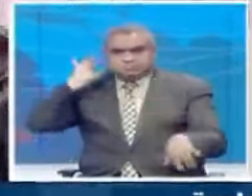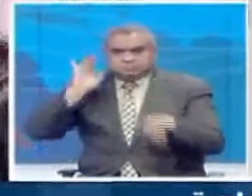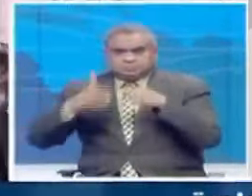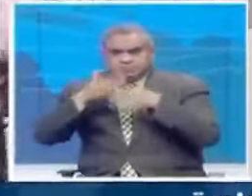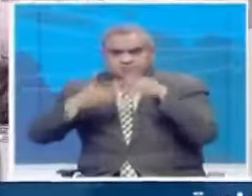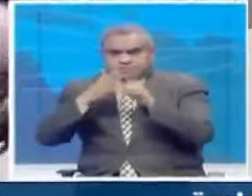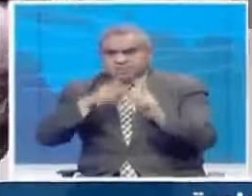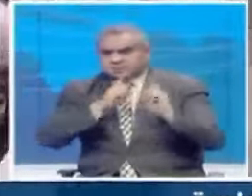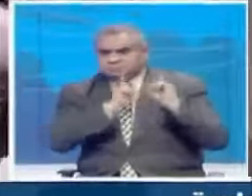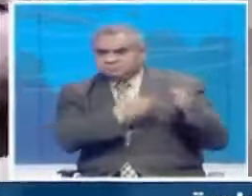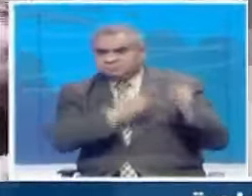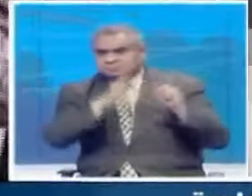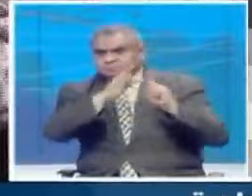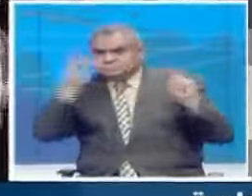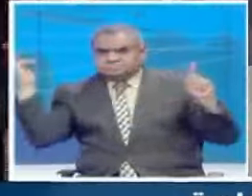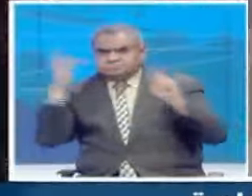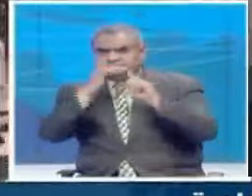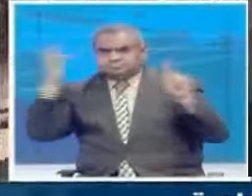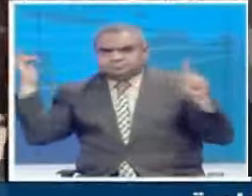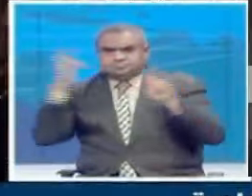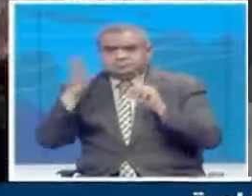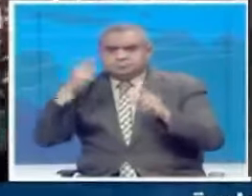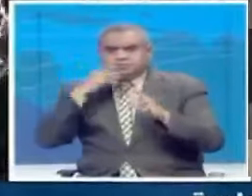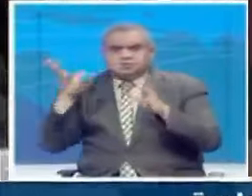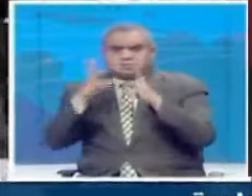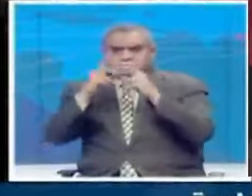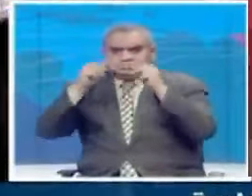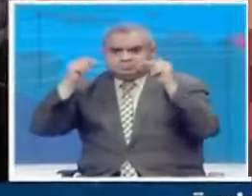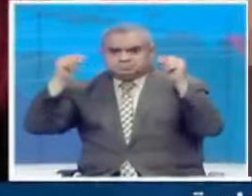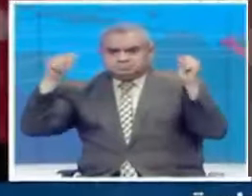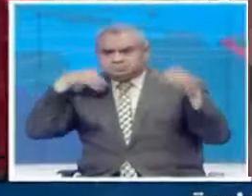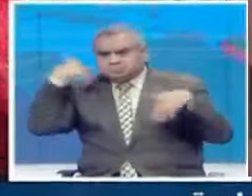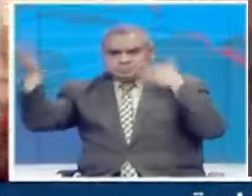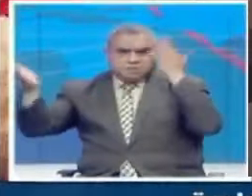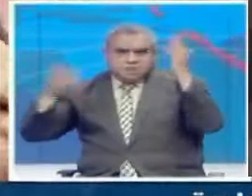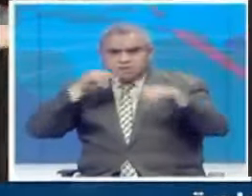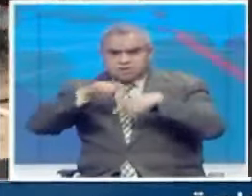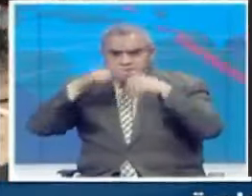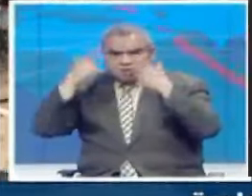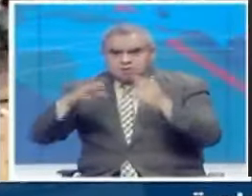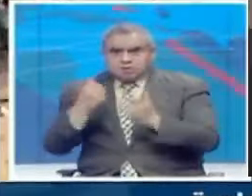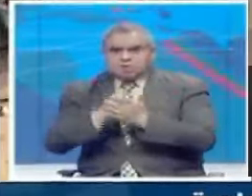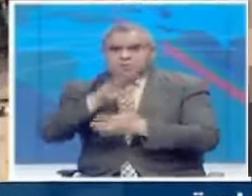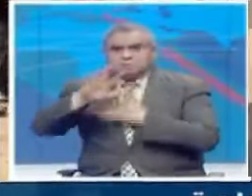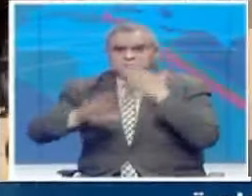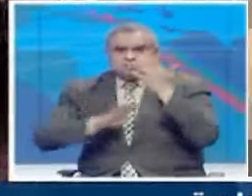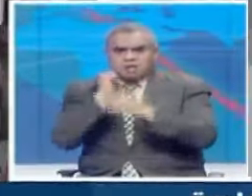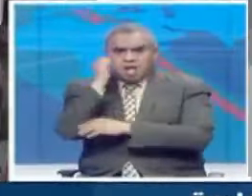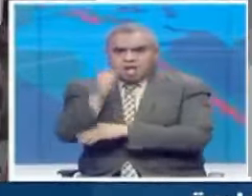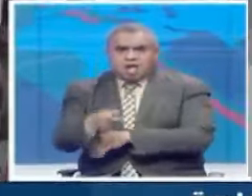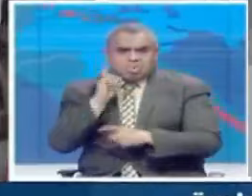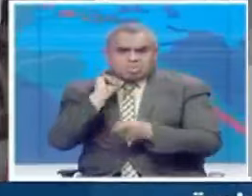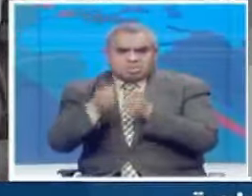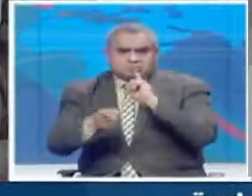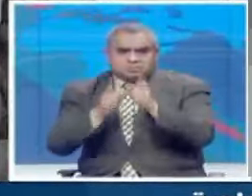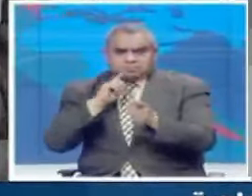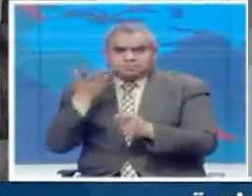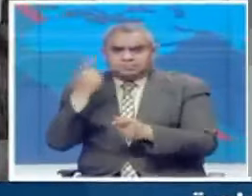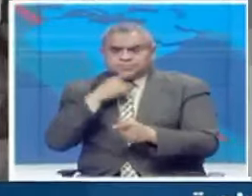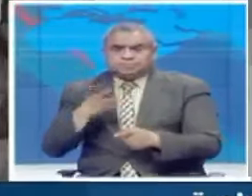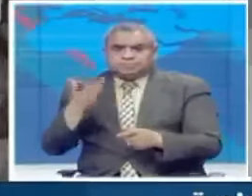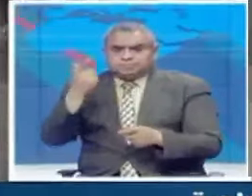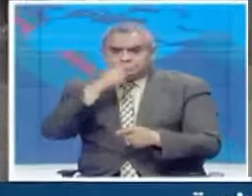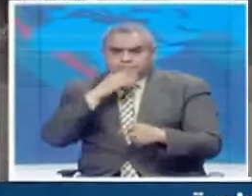منازلهم، ويلجأ كثيرون إلى رفح أو إلى مناطق أخرى في جنوب هذه المنطقة الصغيرة، فضلا عن